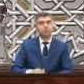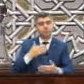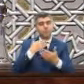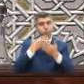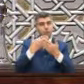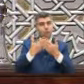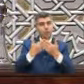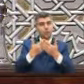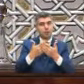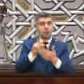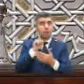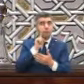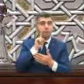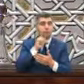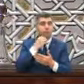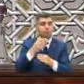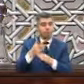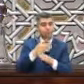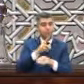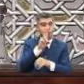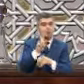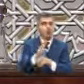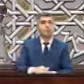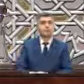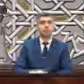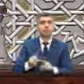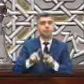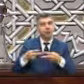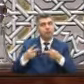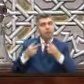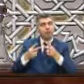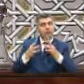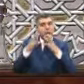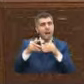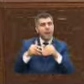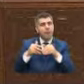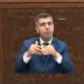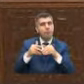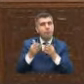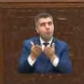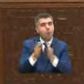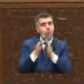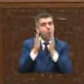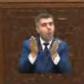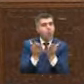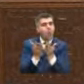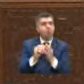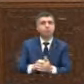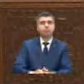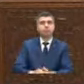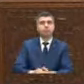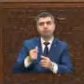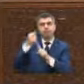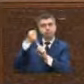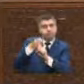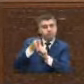السيدة النائبة المحترمة. فقط نعطي رقم إجمالي باش يعكس المجهودات التي تبذلها الدولة